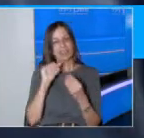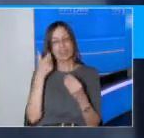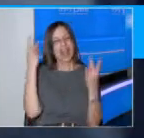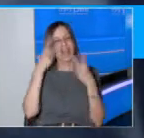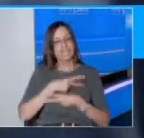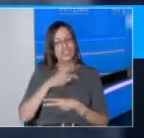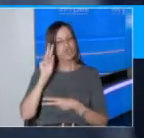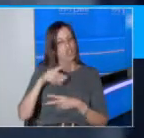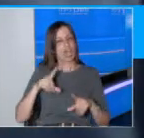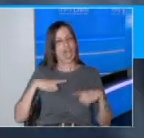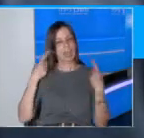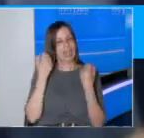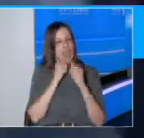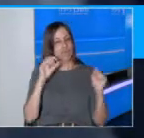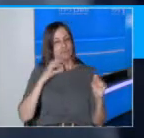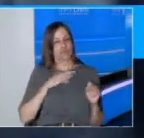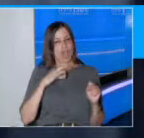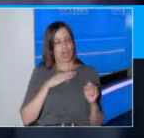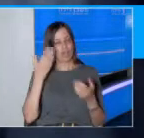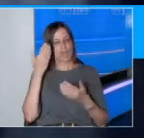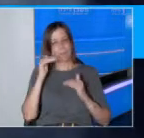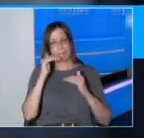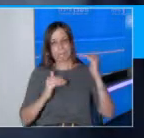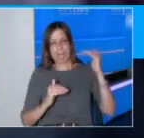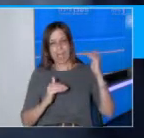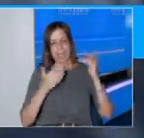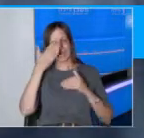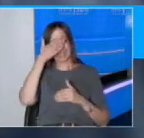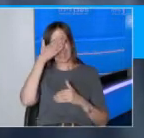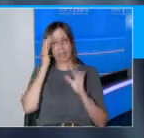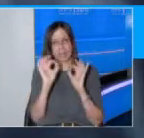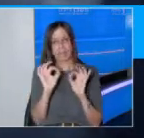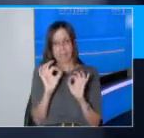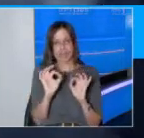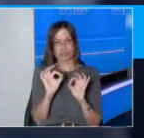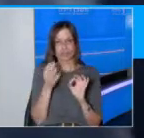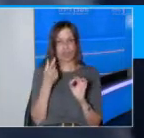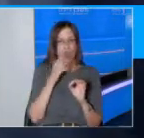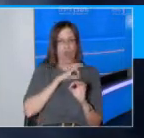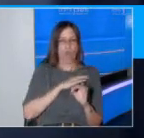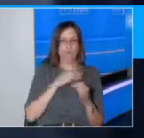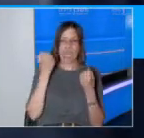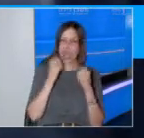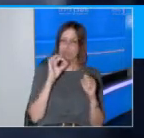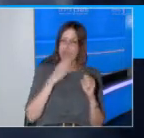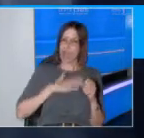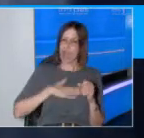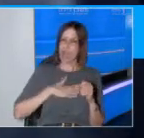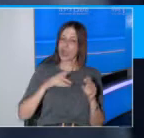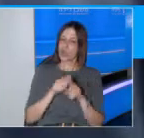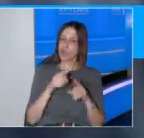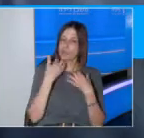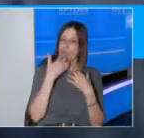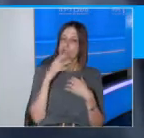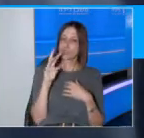שיש לנו גם חיים חילונים שלנו, והפער הזה בין להתעלם לגמרי מהאופי החילוני של החג, כפי שתיאר שמואל